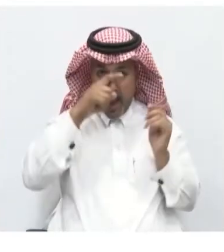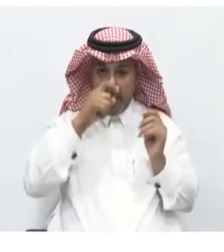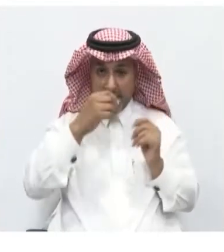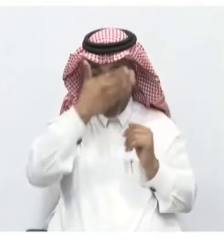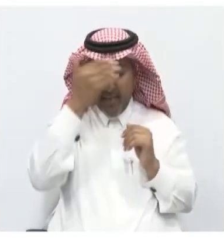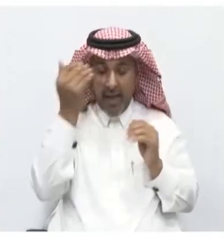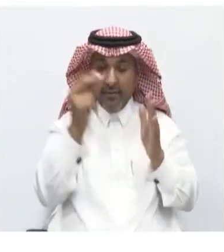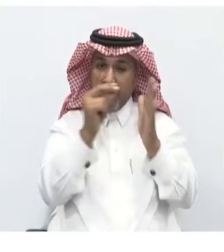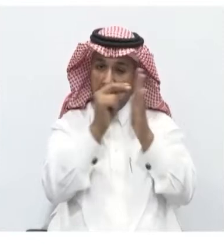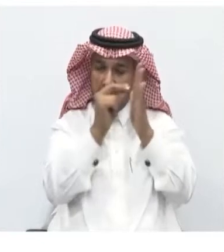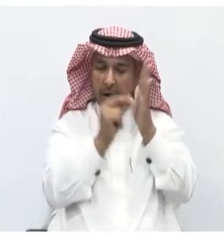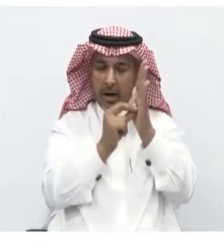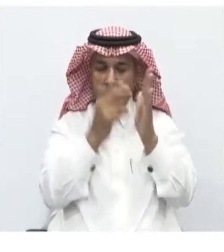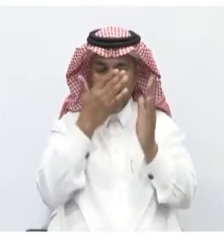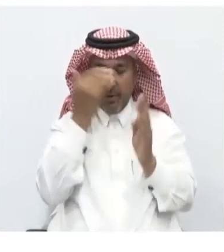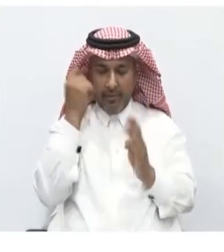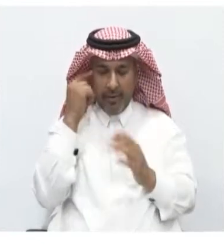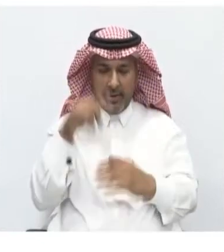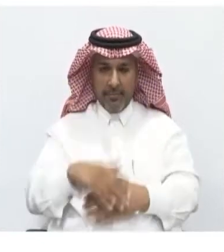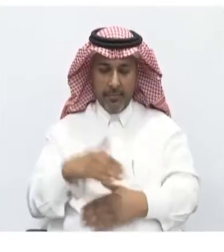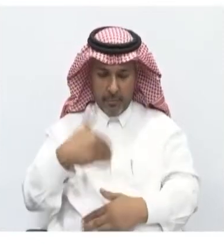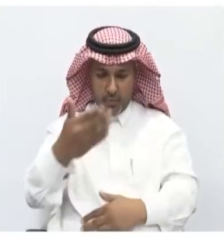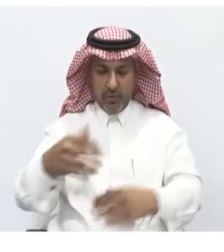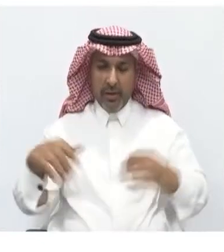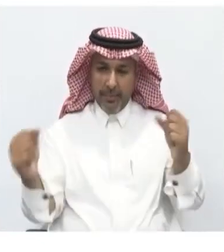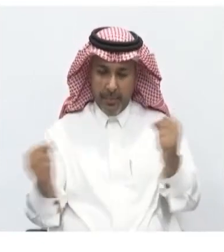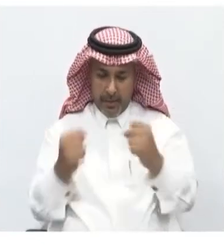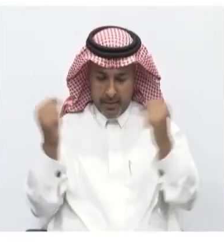مجموع كتل المواد الناتجه